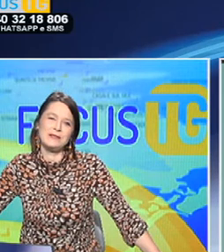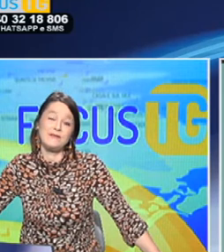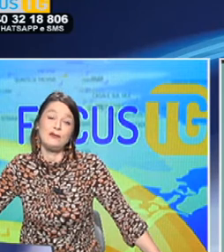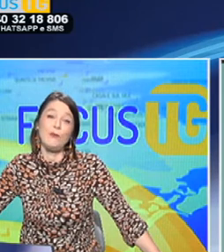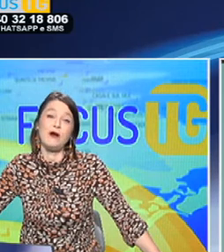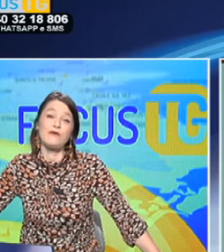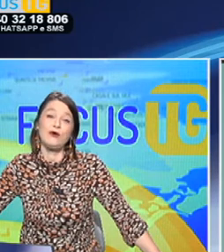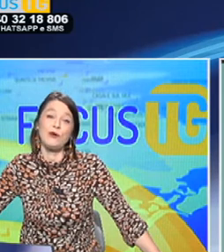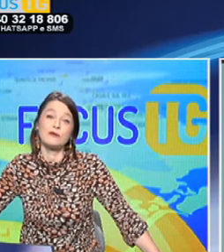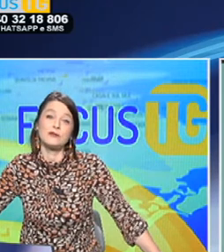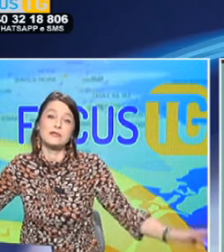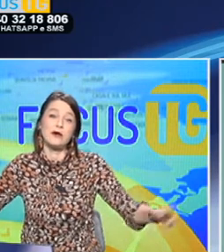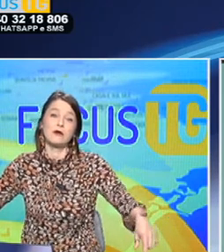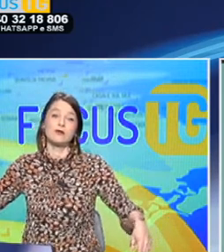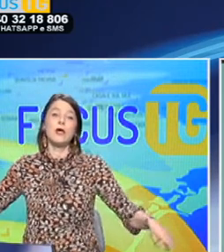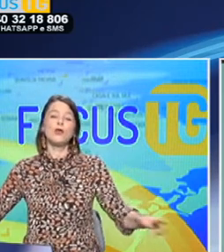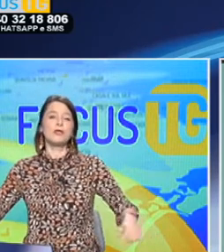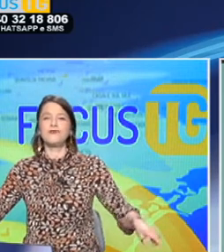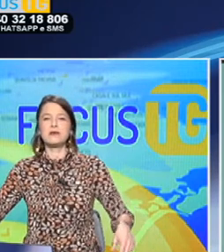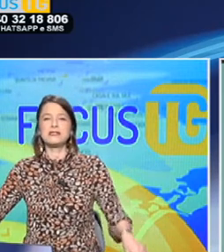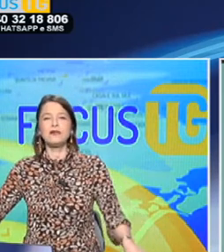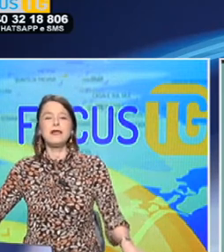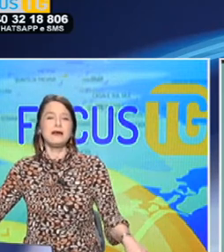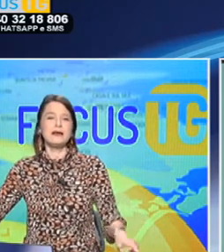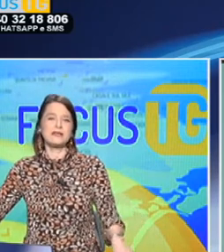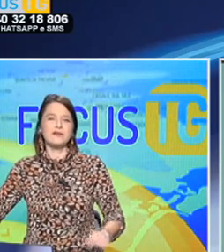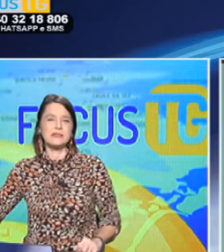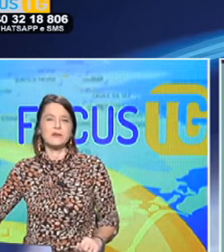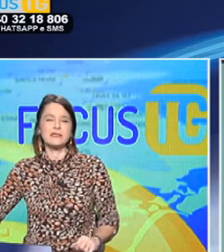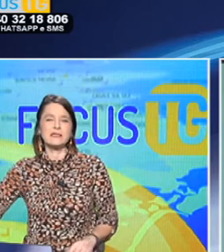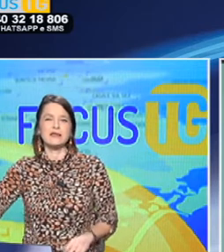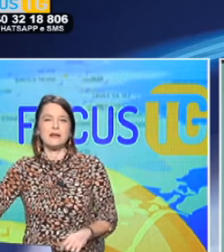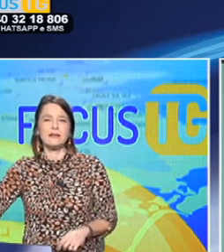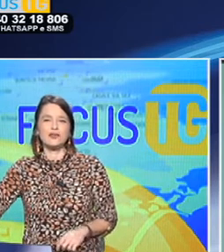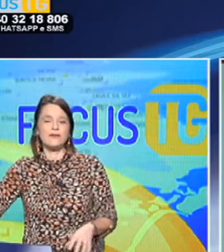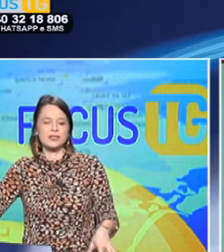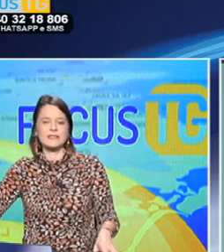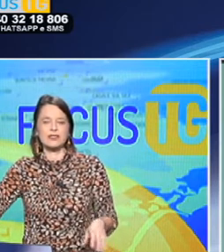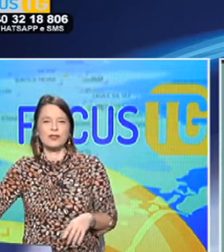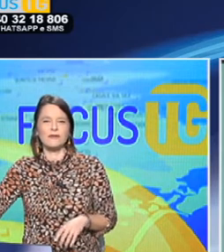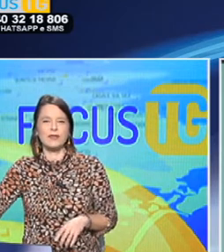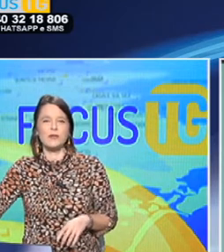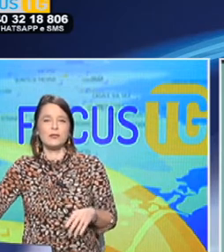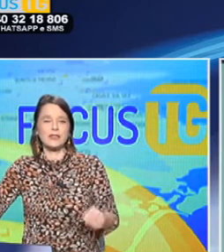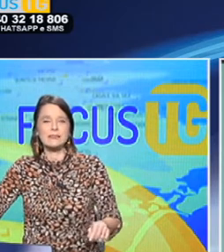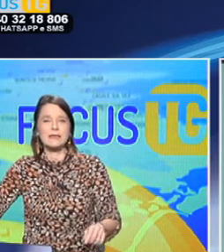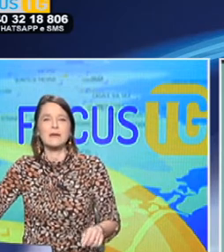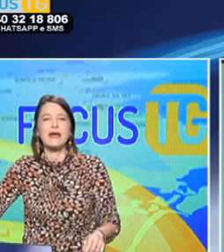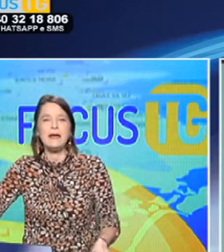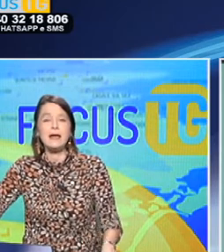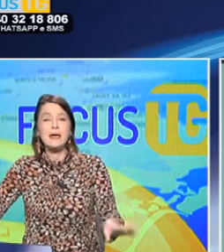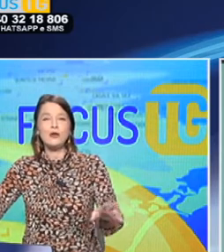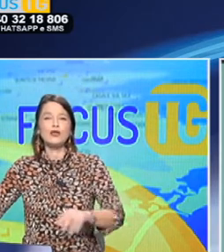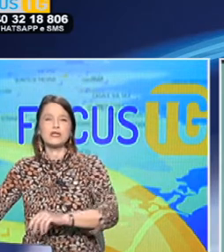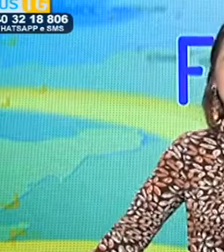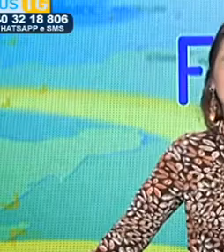tuo intervento, buon lavoro, buona continuazione, ricordo tutte le informazioni e nei servizi questa sera in TG Vicenza 19:15. Grazie